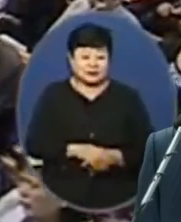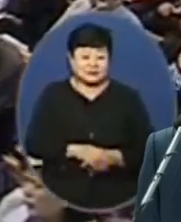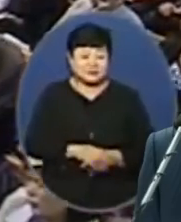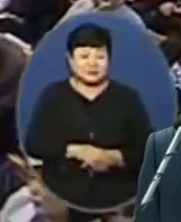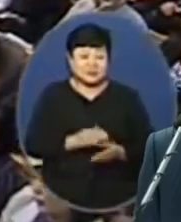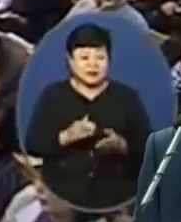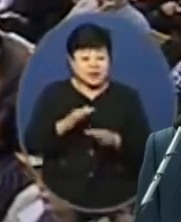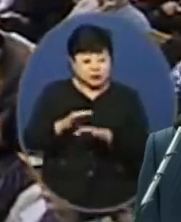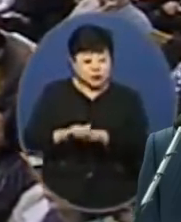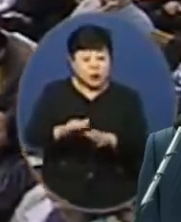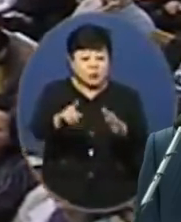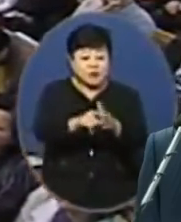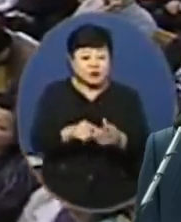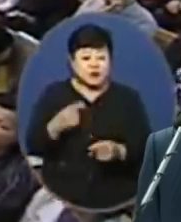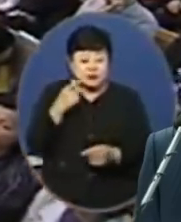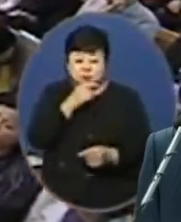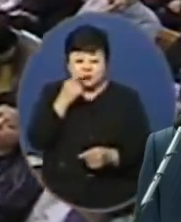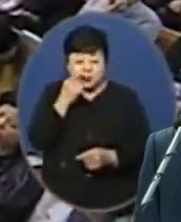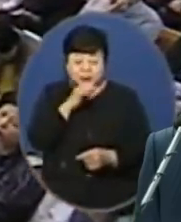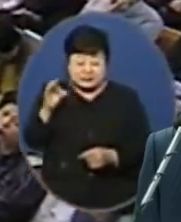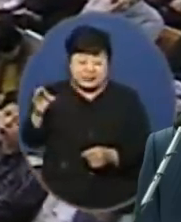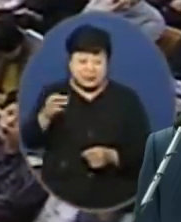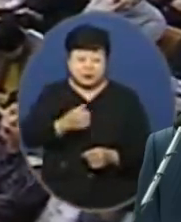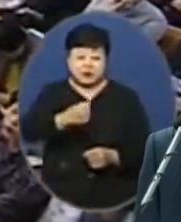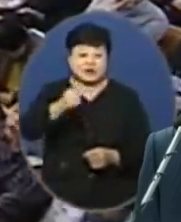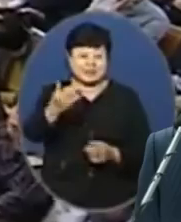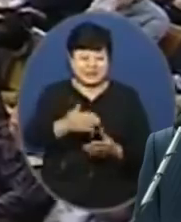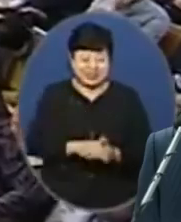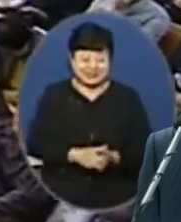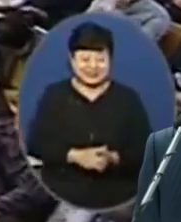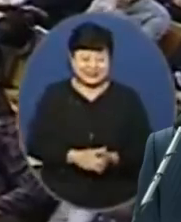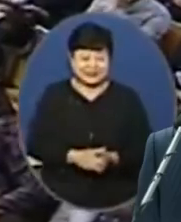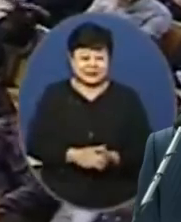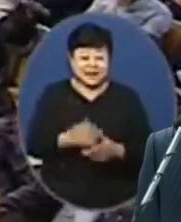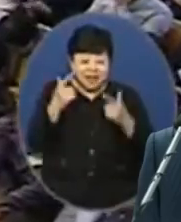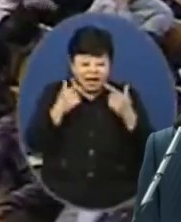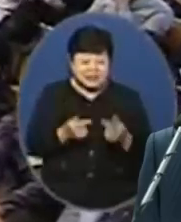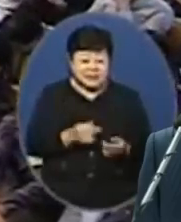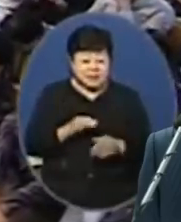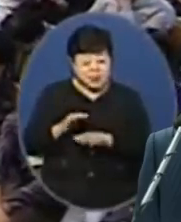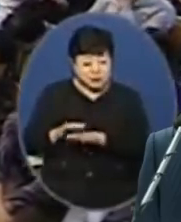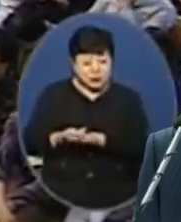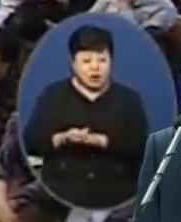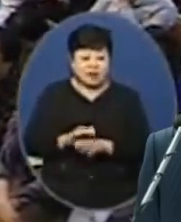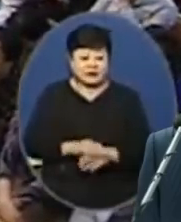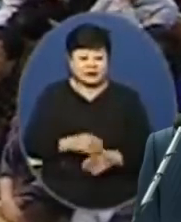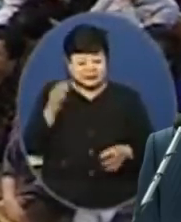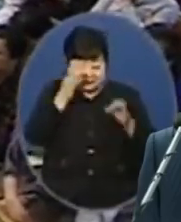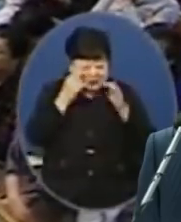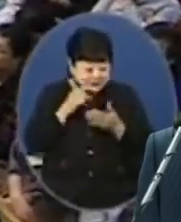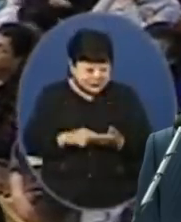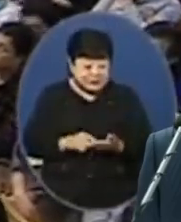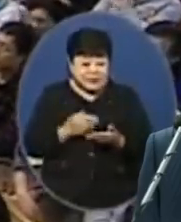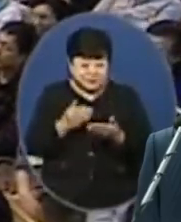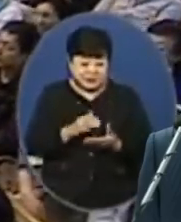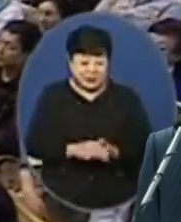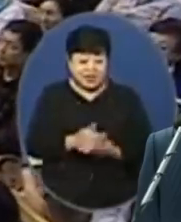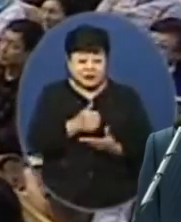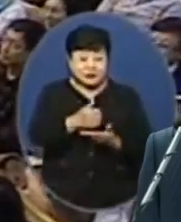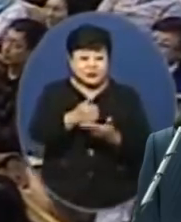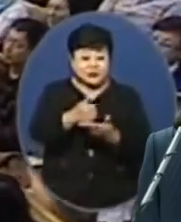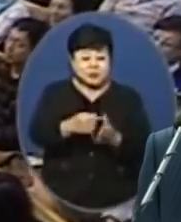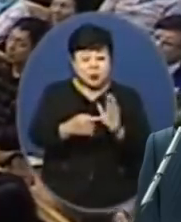그 예비해 놓은 것을 믿고 입으로 시인하면 여러분 것이 되는 것입니다. 항상 예비해 놓은 것을 찾으십시오.